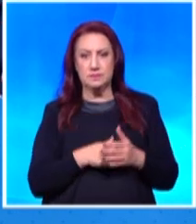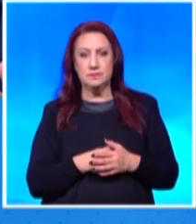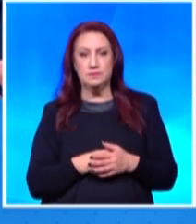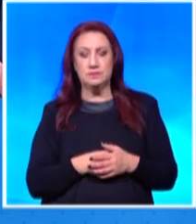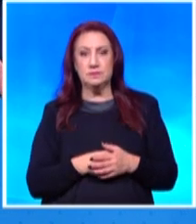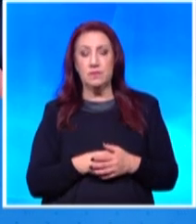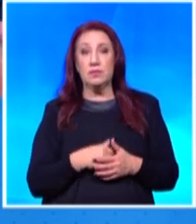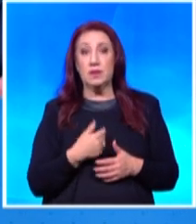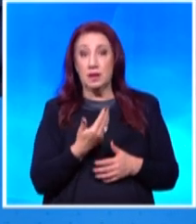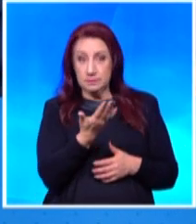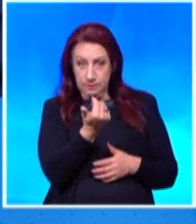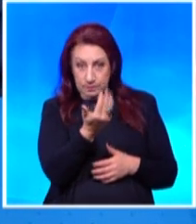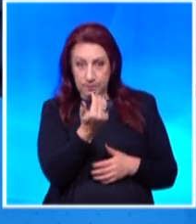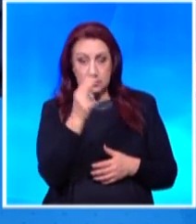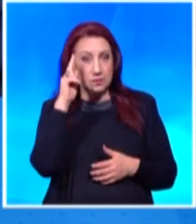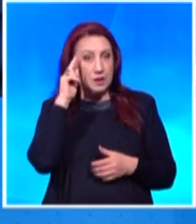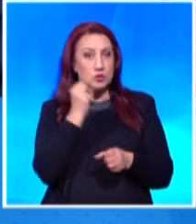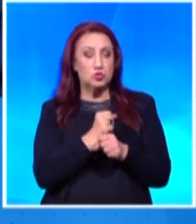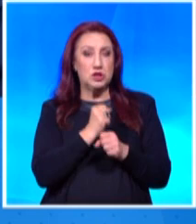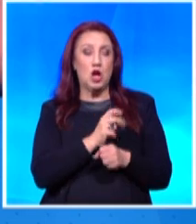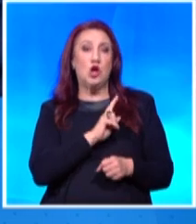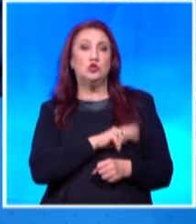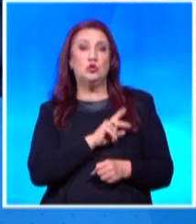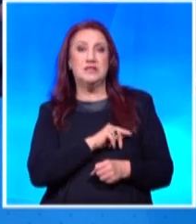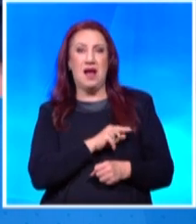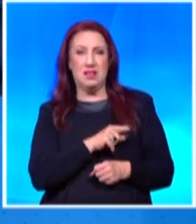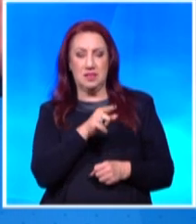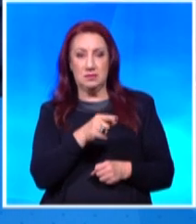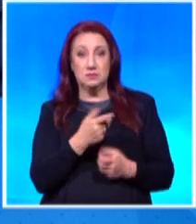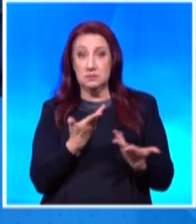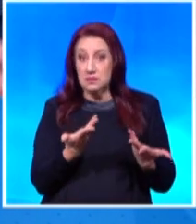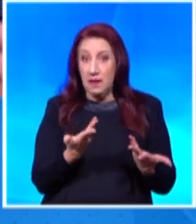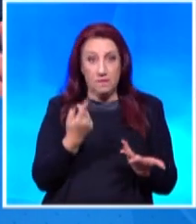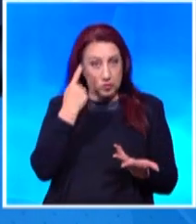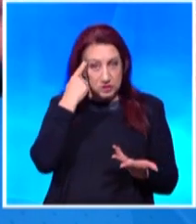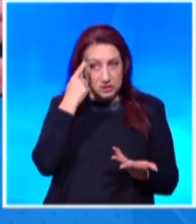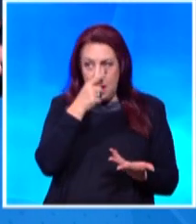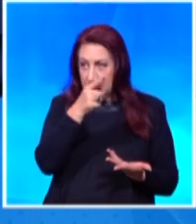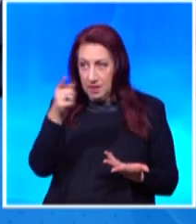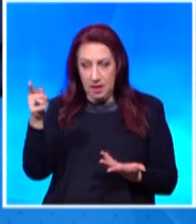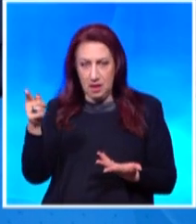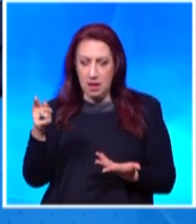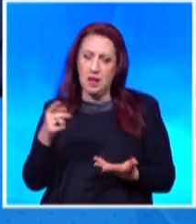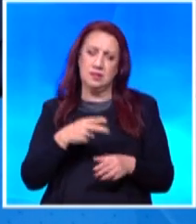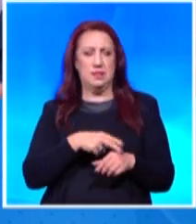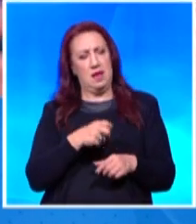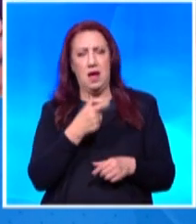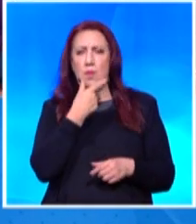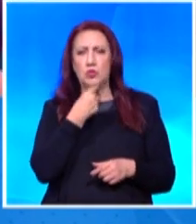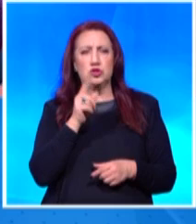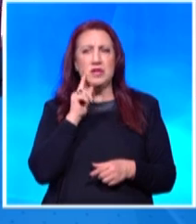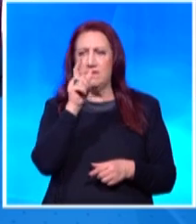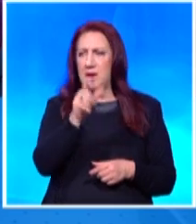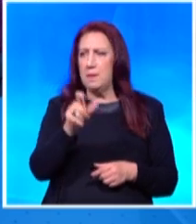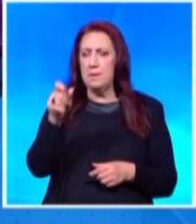от социалните служби, ги питах, какво правите вие? Знаете ли за тези хора? Да, знаеме Хасан и Еди, кой си, те ги познават по имена, знаят